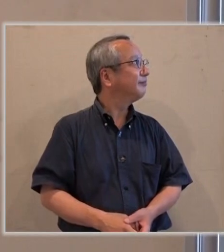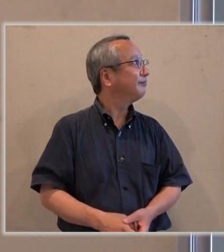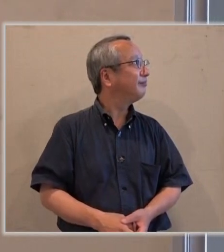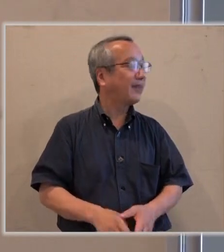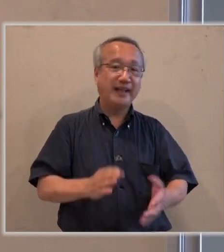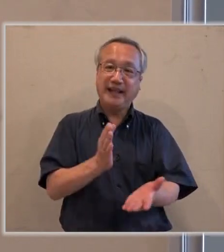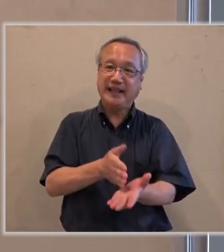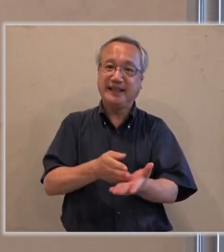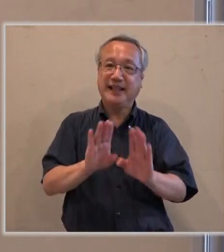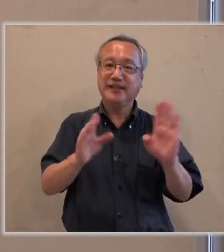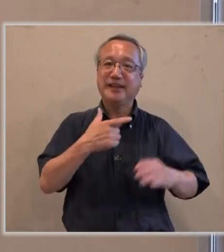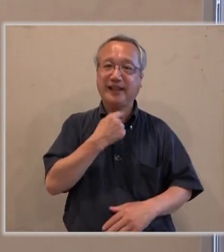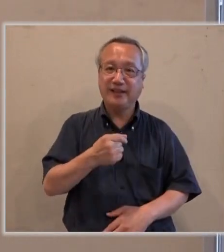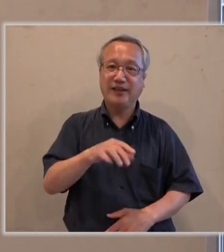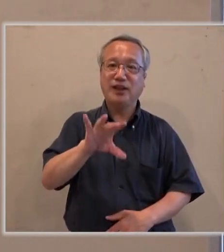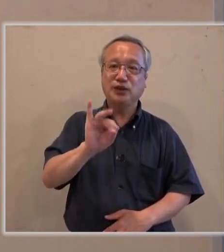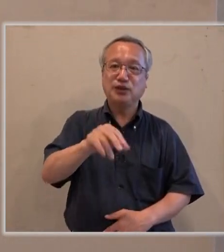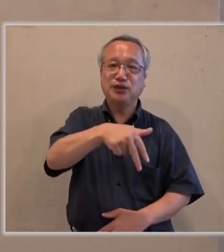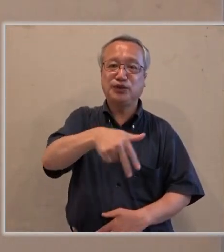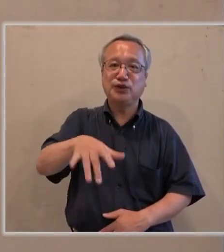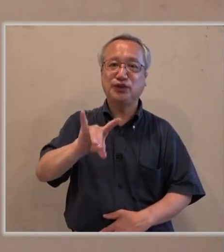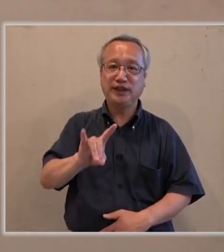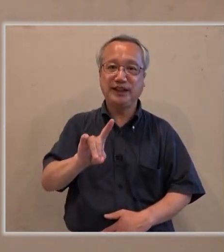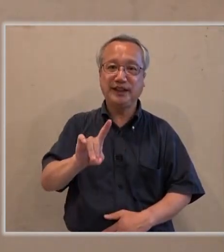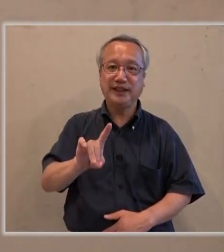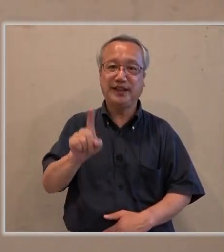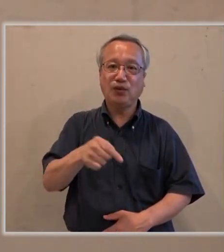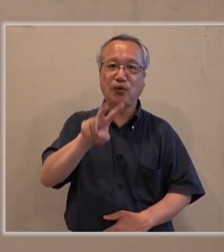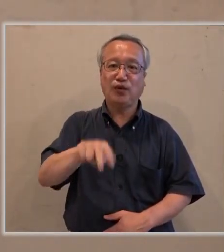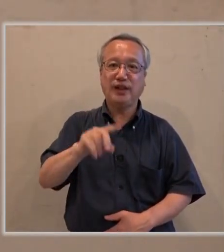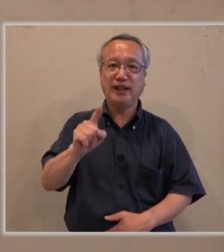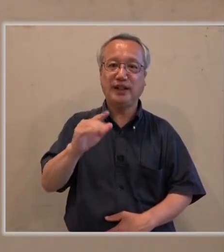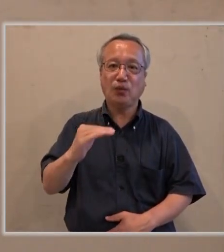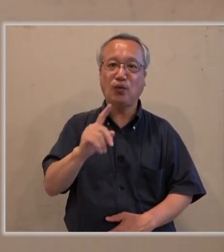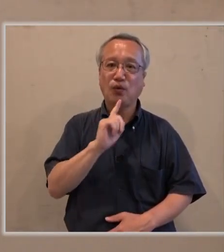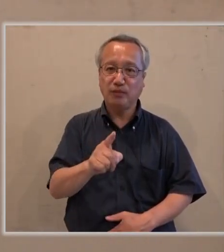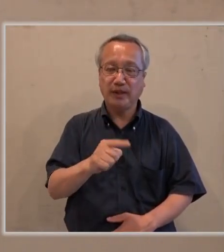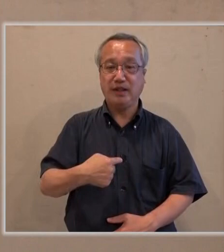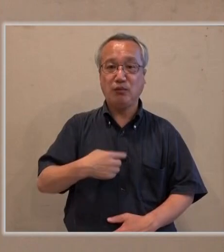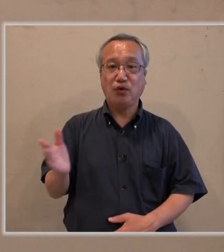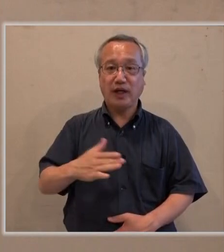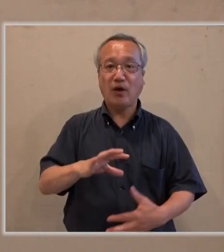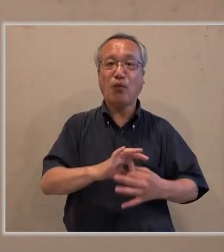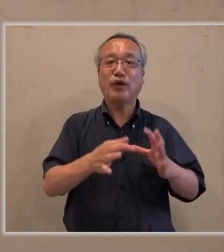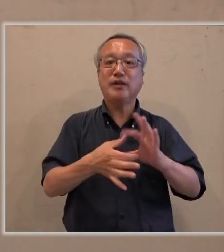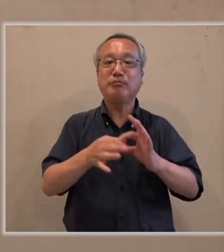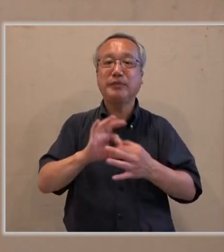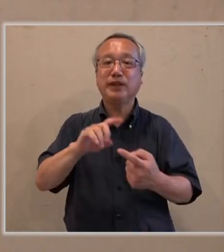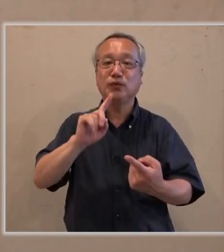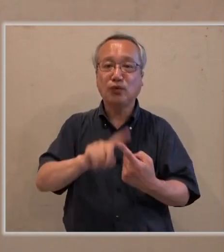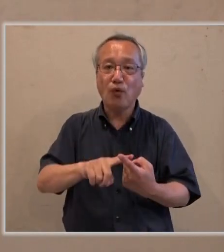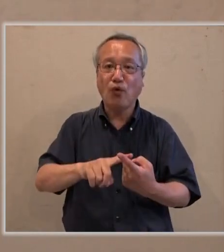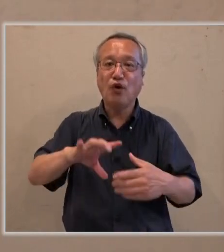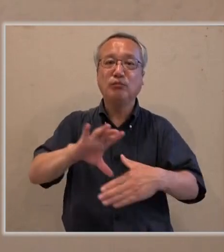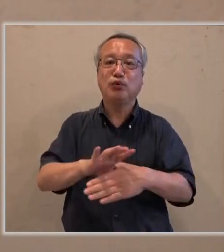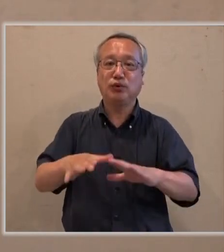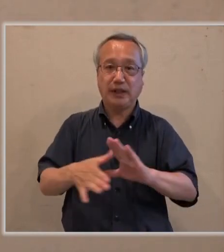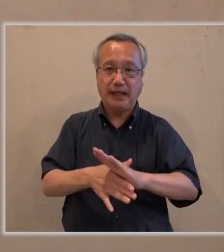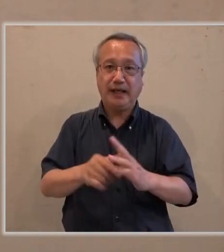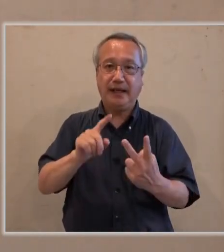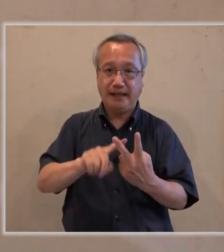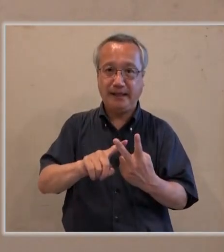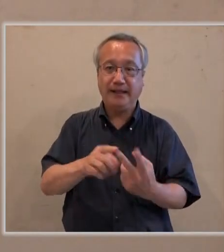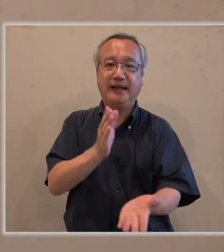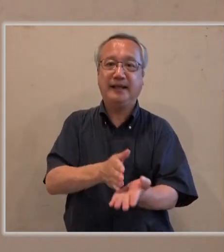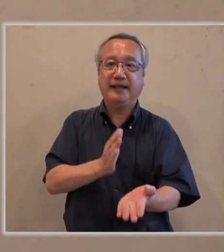話を始めていきたいと思います。鈴木のりひこと言います。僕からはオリンピックと文化について焦点を当てた話をしていきたいと思